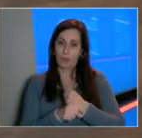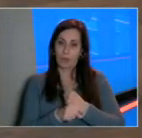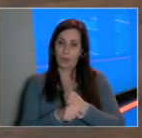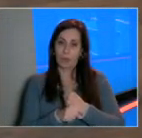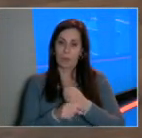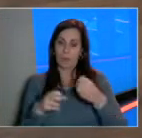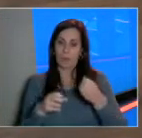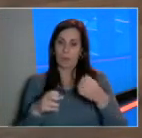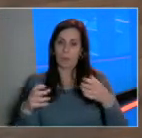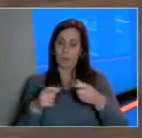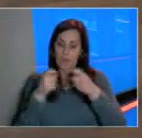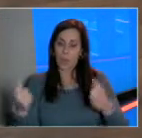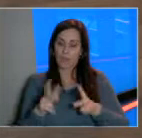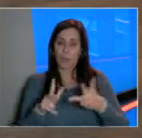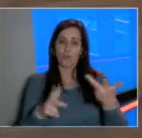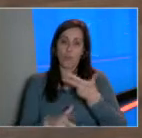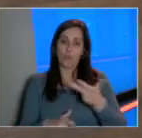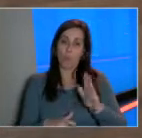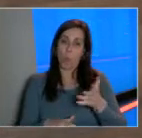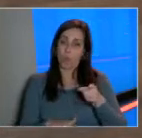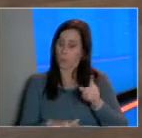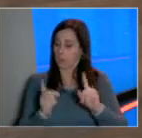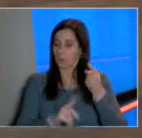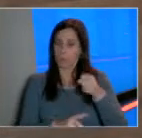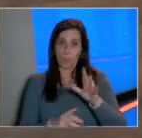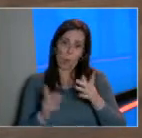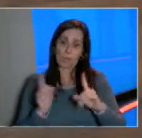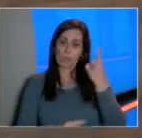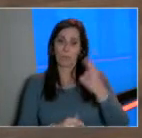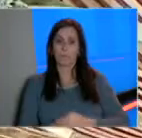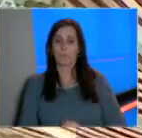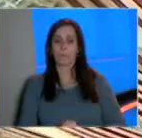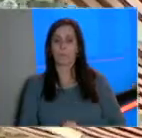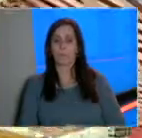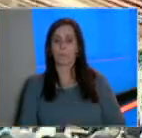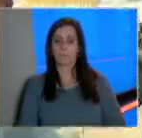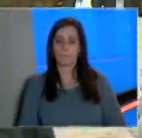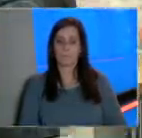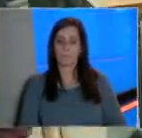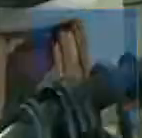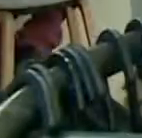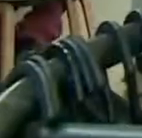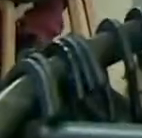עבודה, גשר ומרץ, כן. גם זה יכול, זה תסריט שיכול להיות בהחלט.